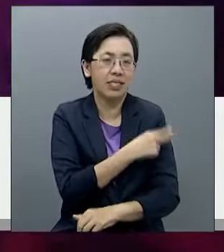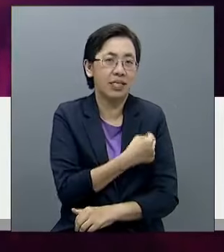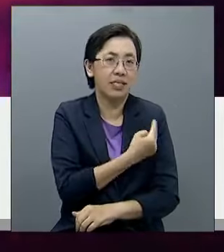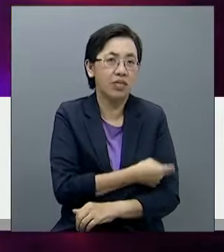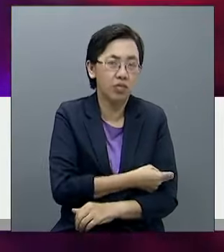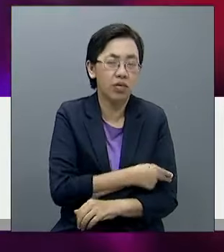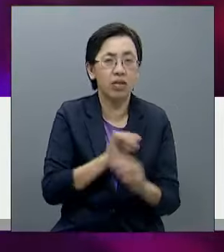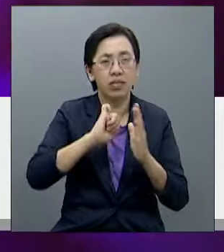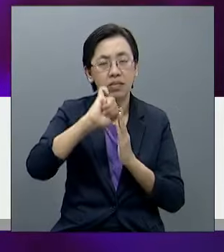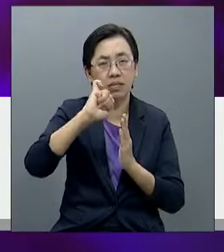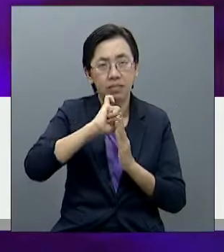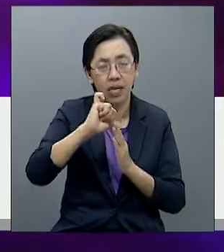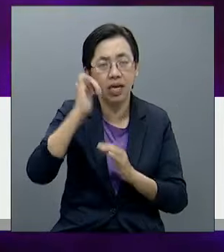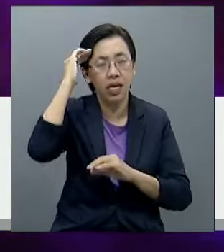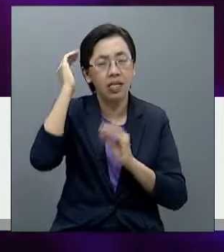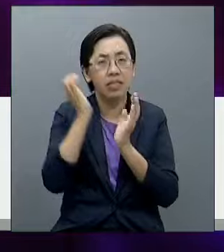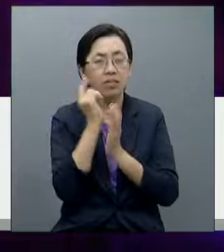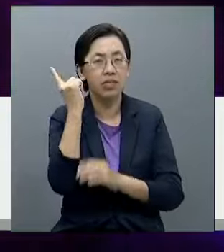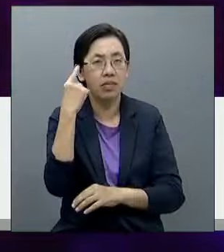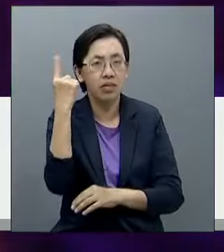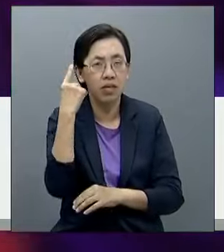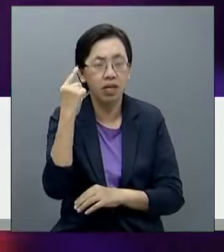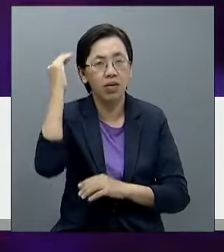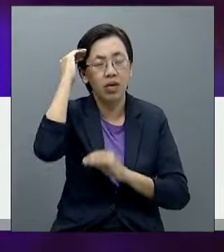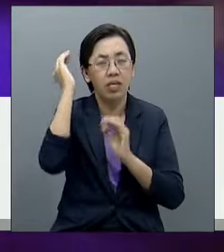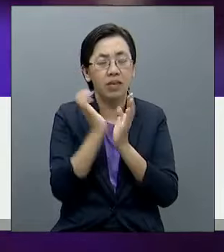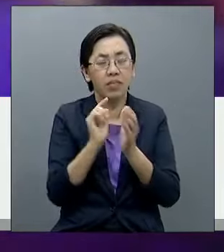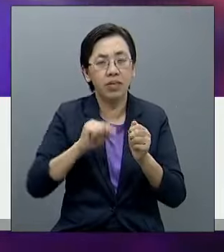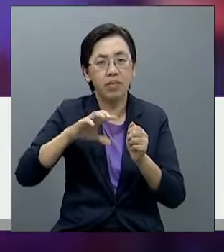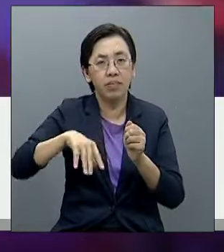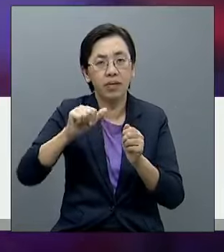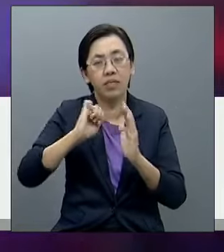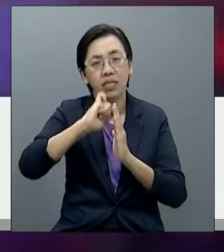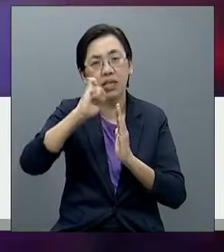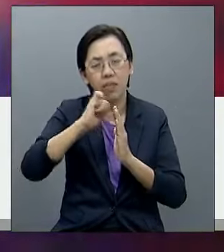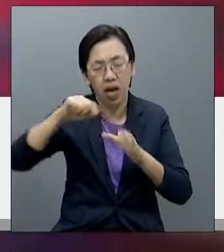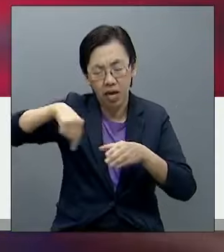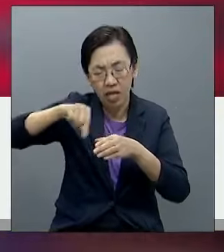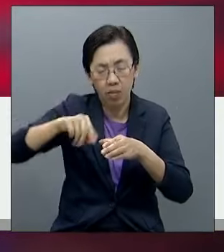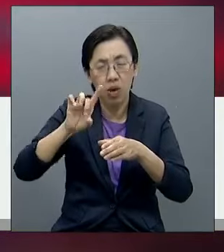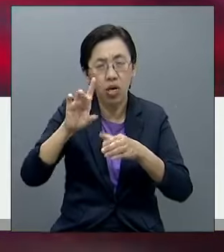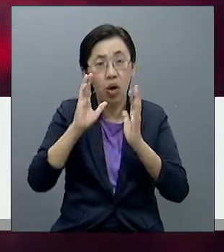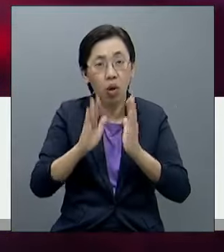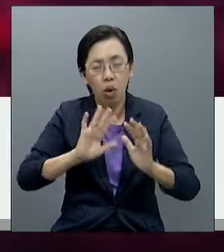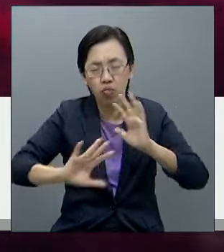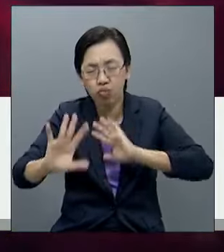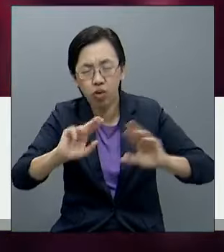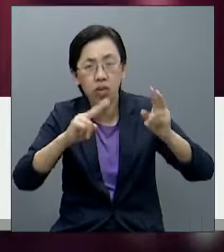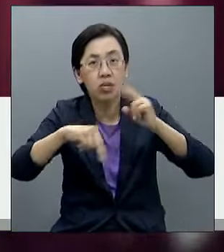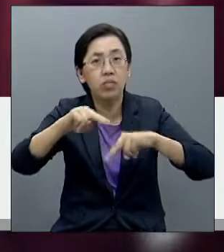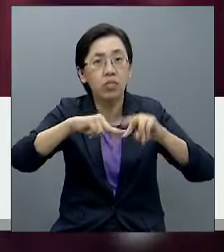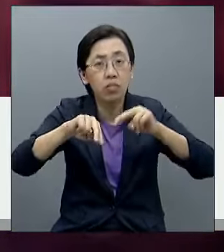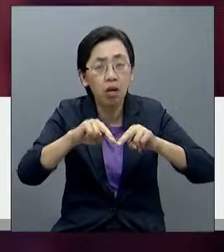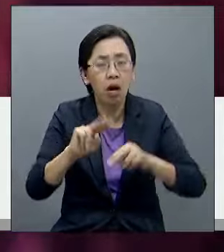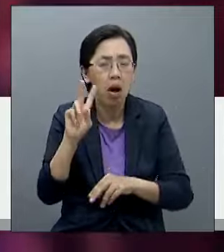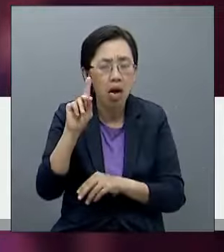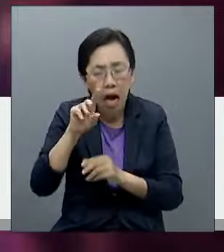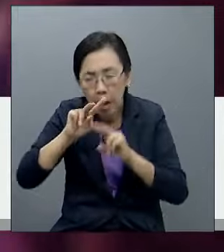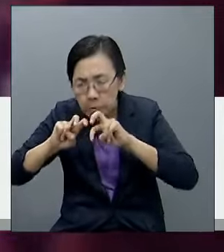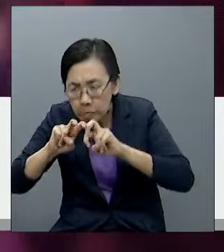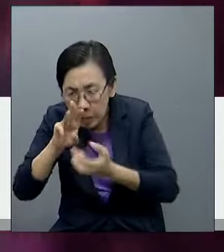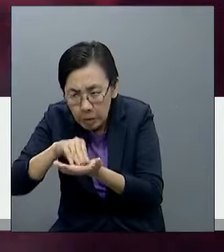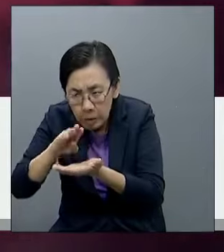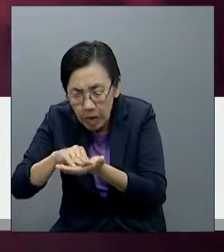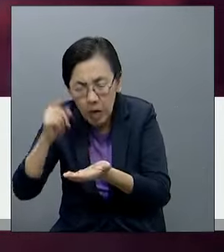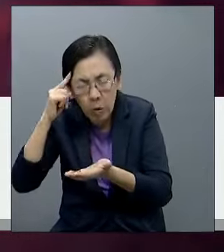ขจังหวัดเชียงใหม่ตำรวจท่องเที่ยวและตำรวจภูธรเมืองเชียงใหม่นับร้อยนายส่วนที่กำลังเข้าตรวจสอบหลังจากสืบทราบว่าลักลอบจำหน่